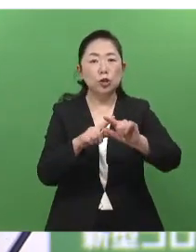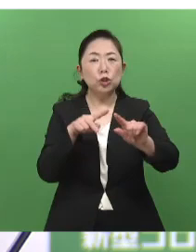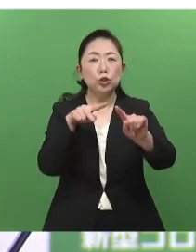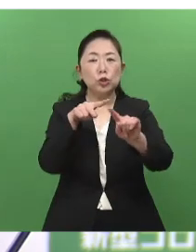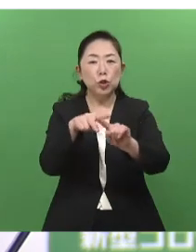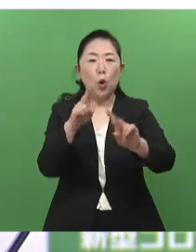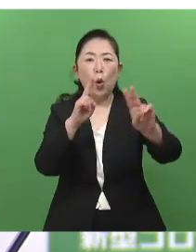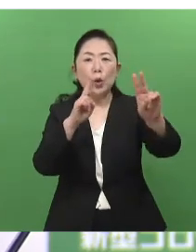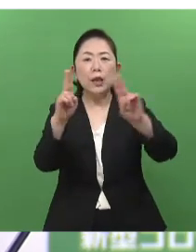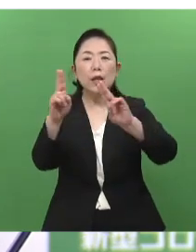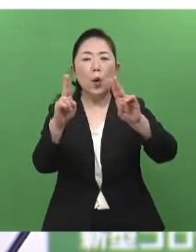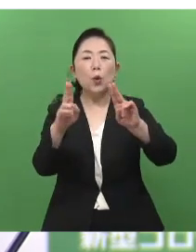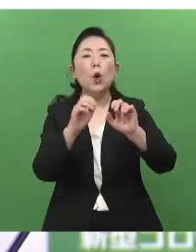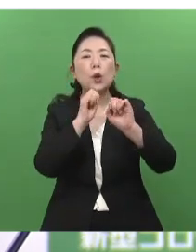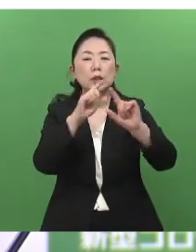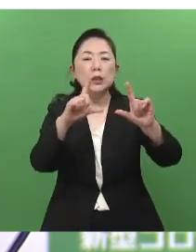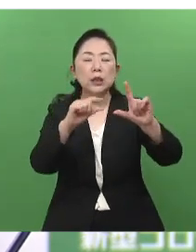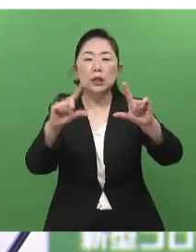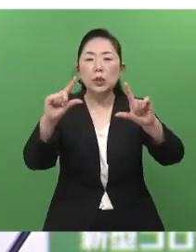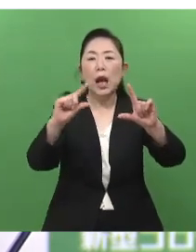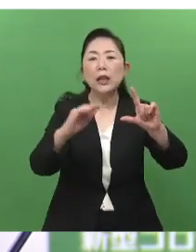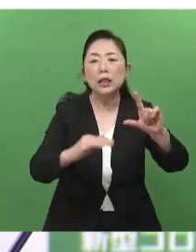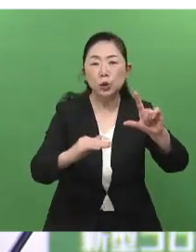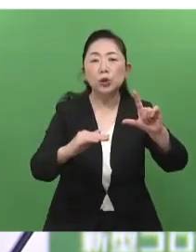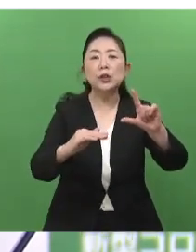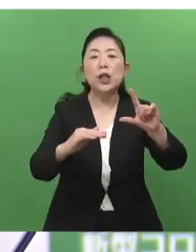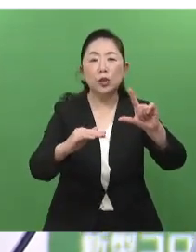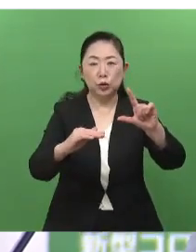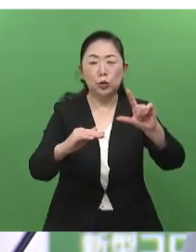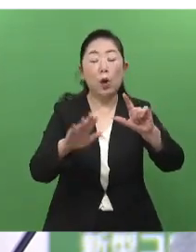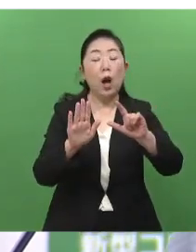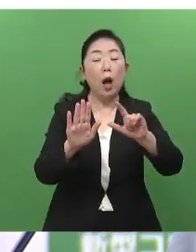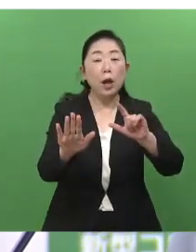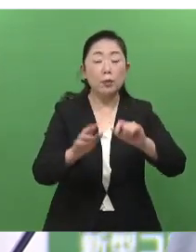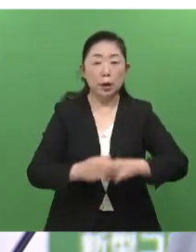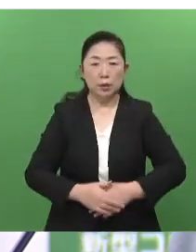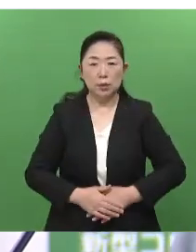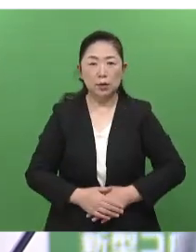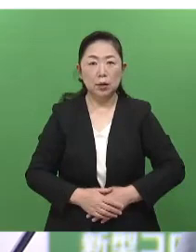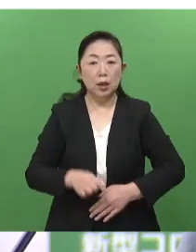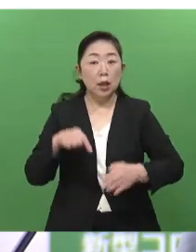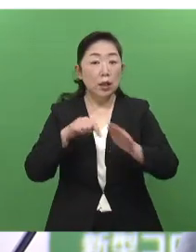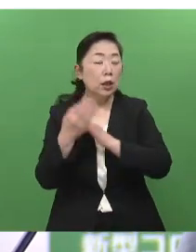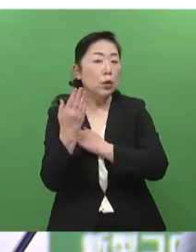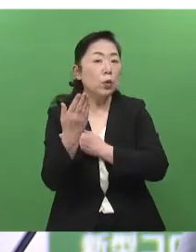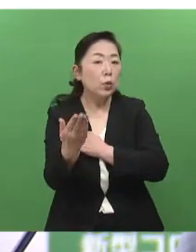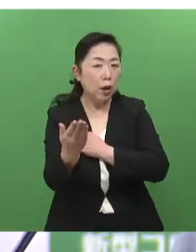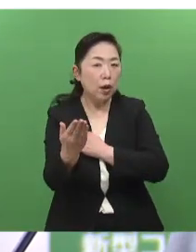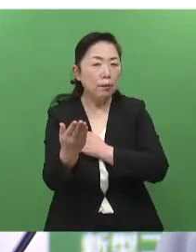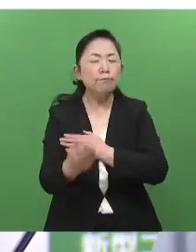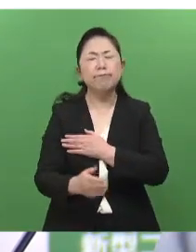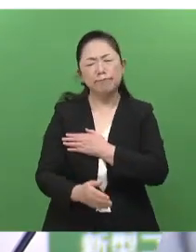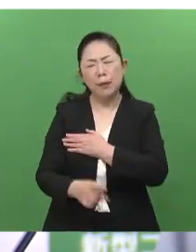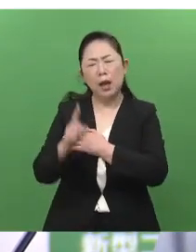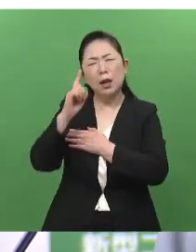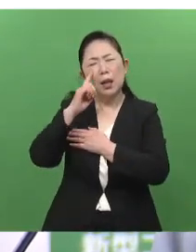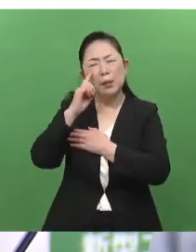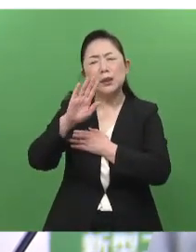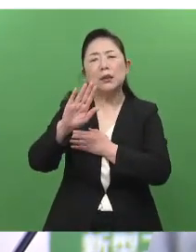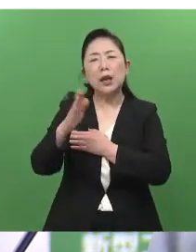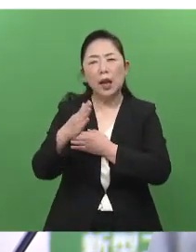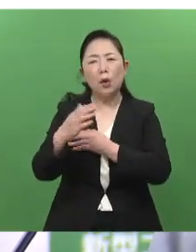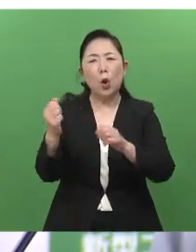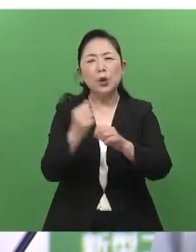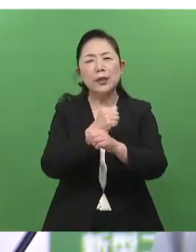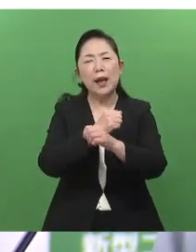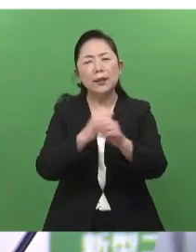実施率が低い数字が出ているかと思います。で、理由を聞くと、やっては見たものの生産性が下がるとか、